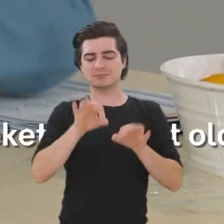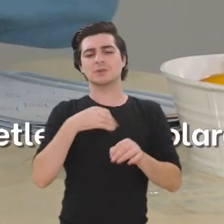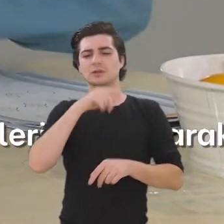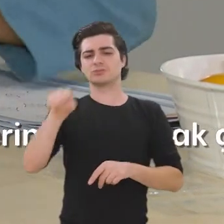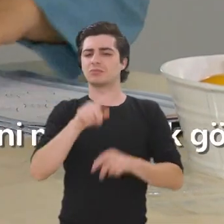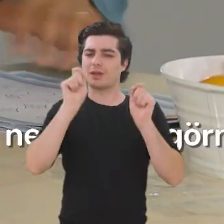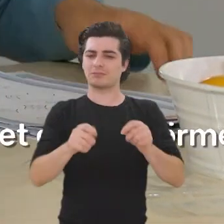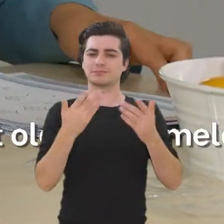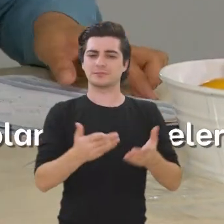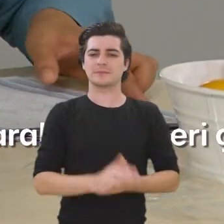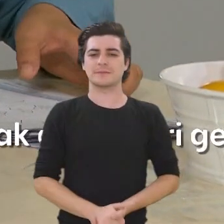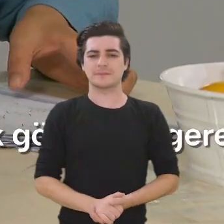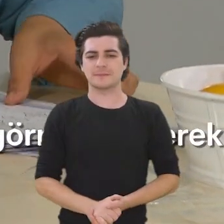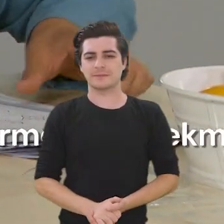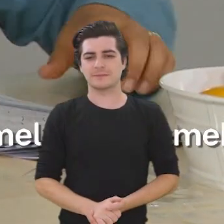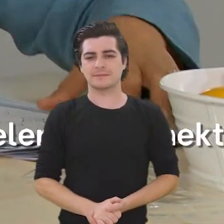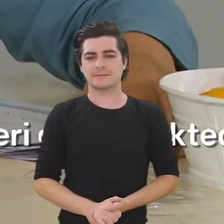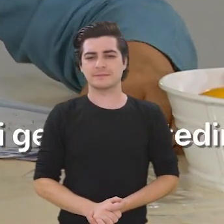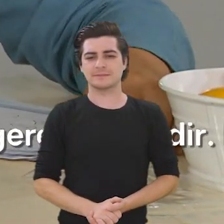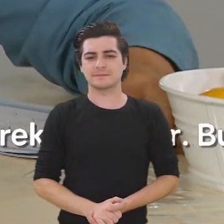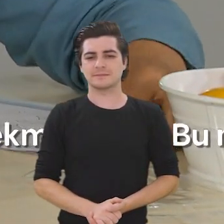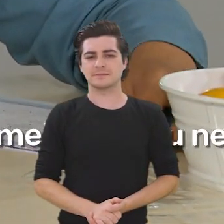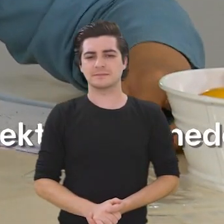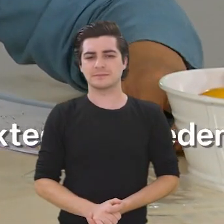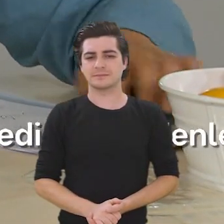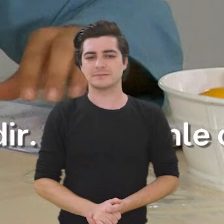Şimdi işaretlemeni yap bakalım Nurbanu.